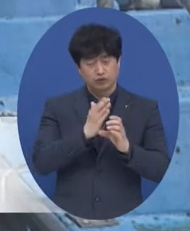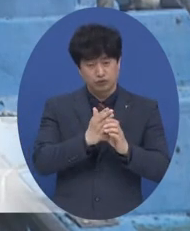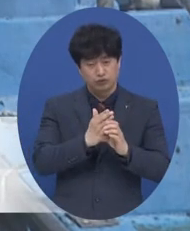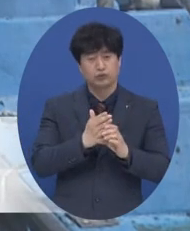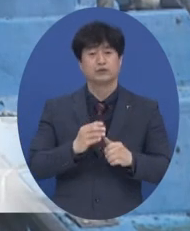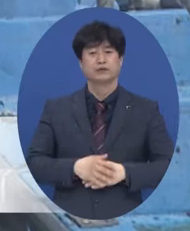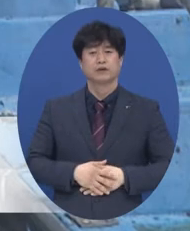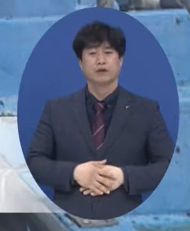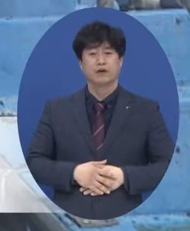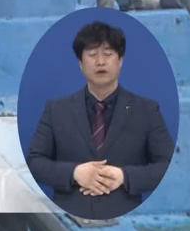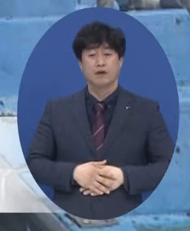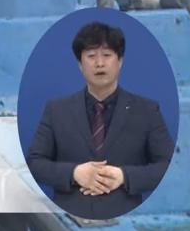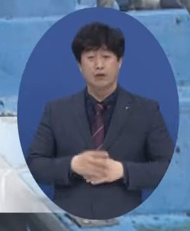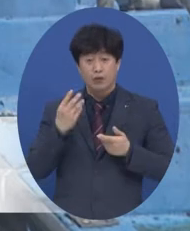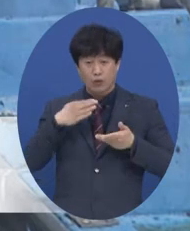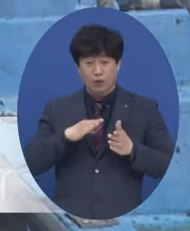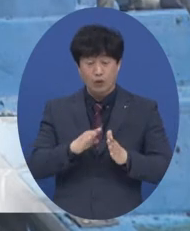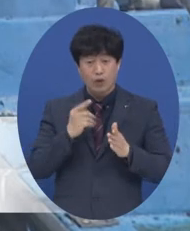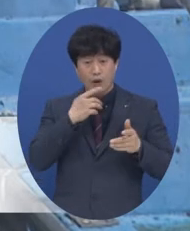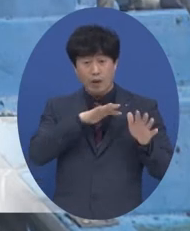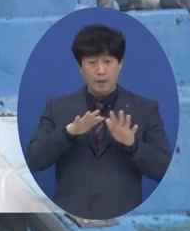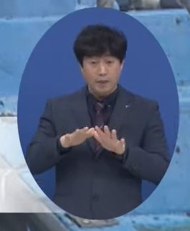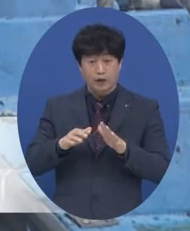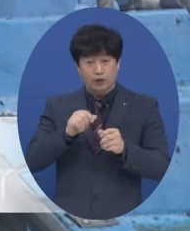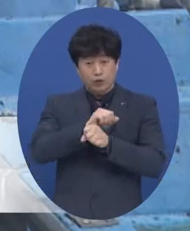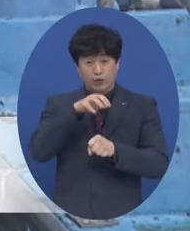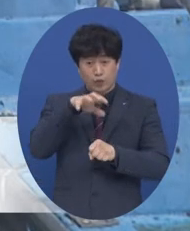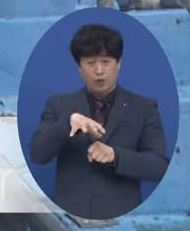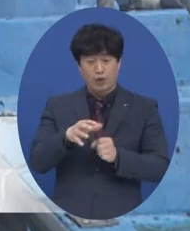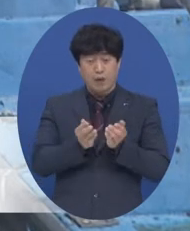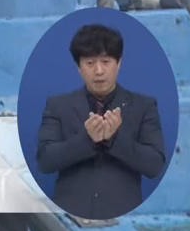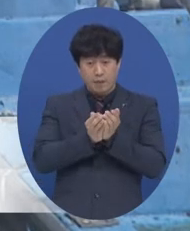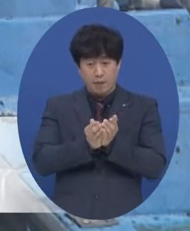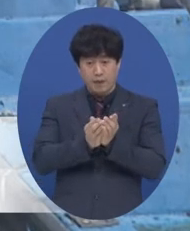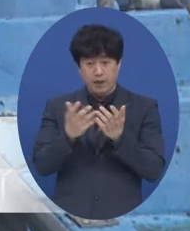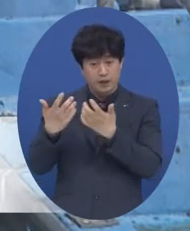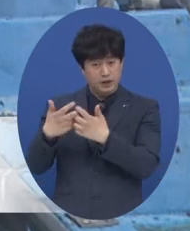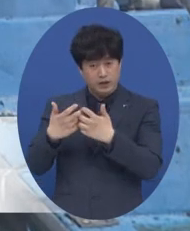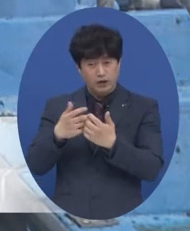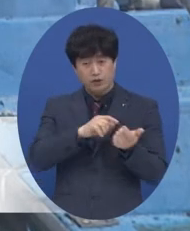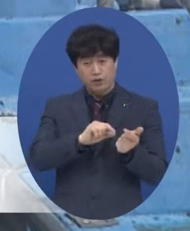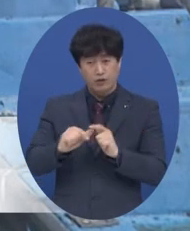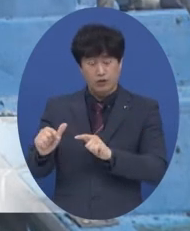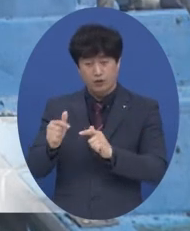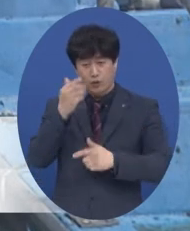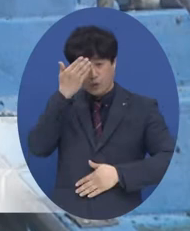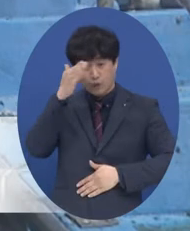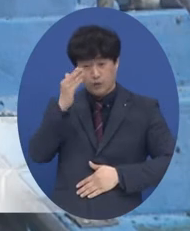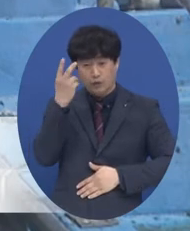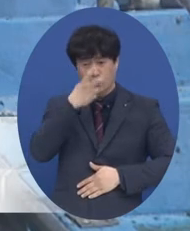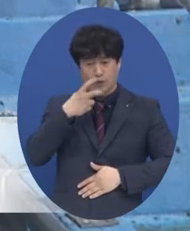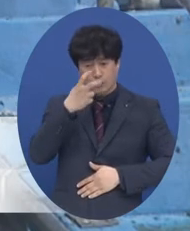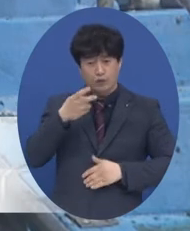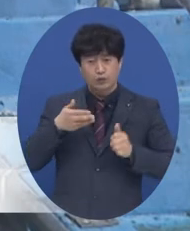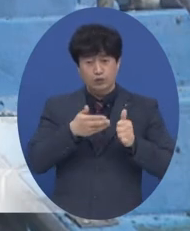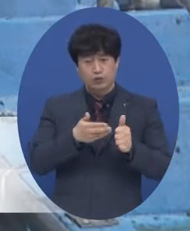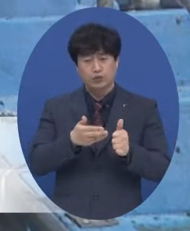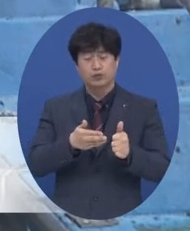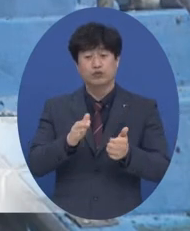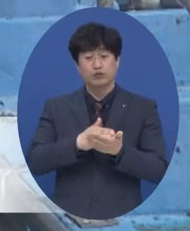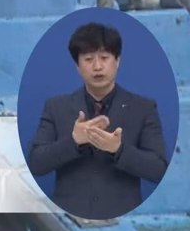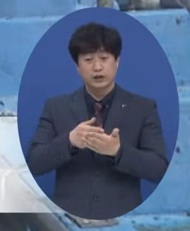경기도 해양수산자원연구소가 어선이나 어업용 기자재를 무상으로 봐주는 이동수리 점검소를 꾸려 도서벽지를 찾고